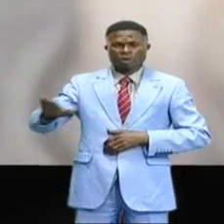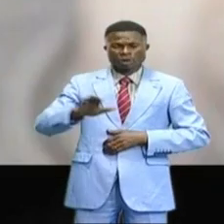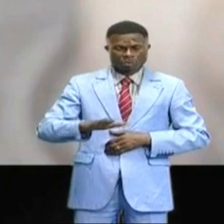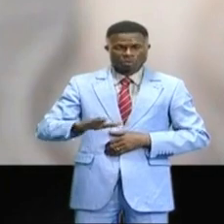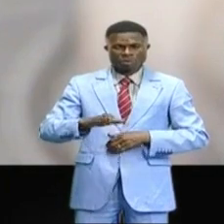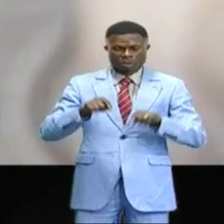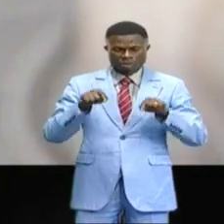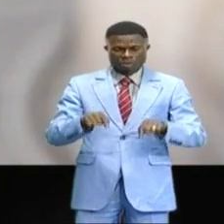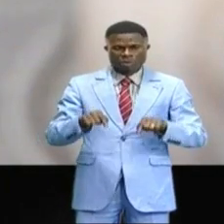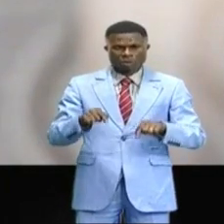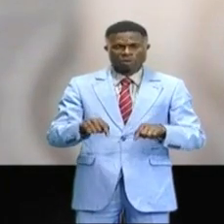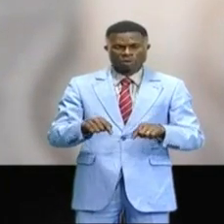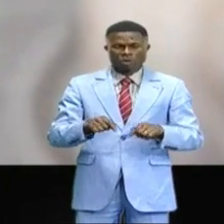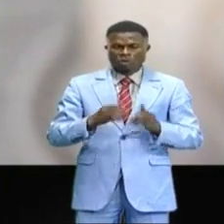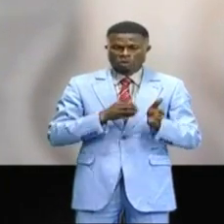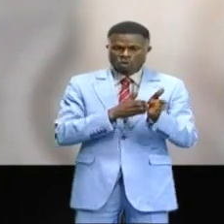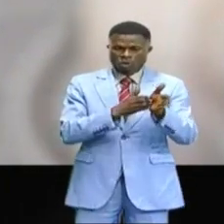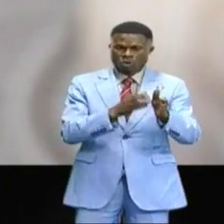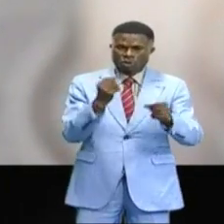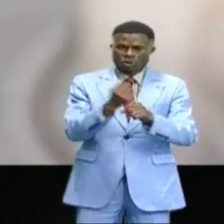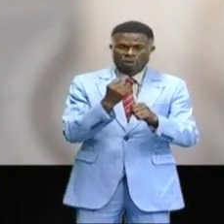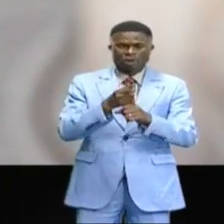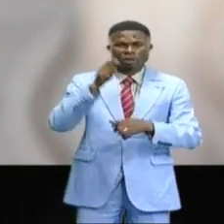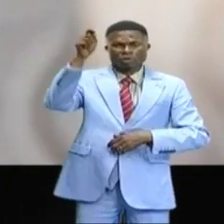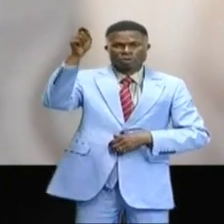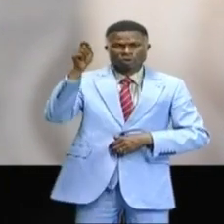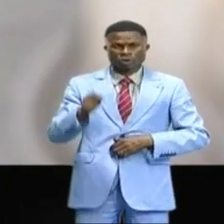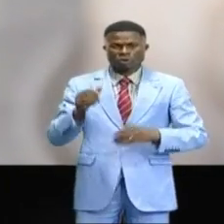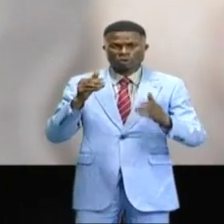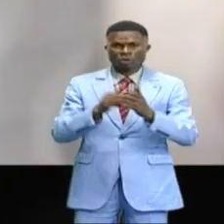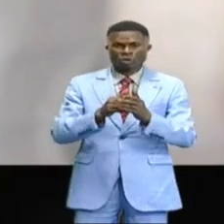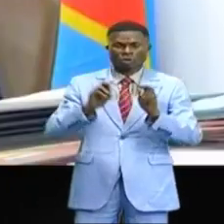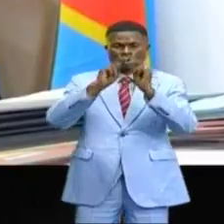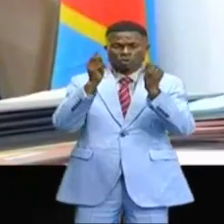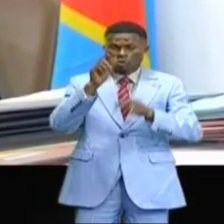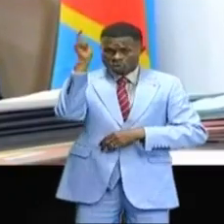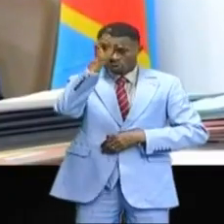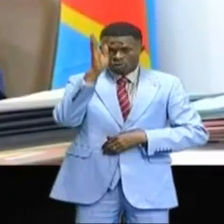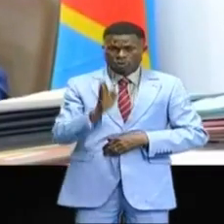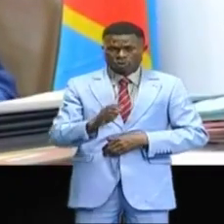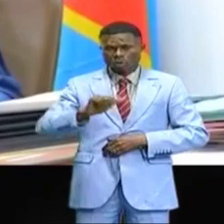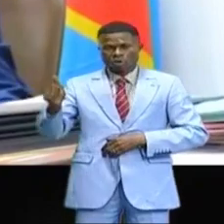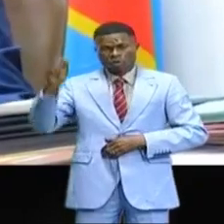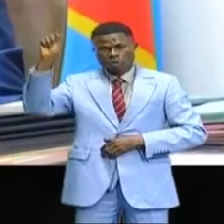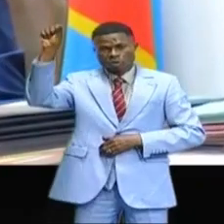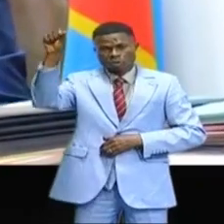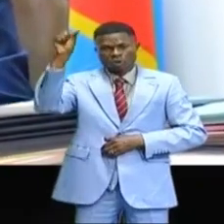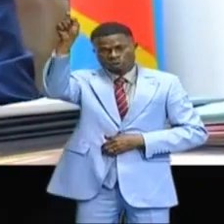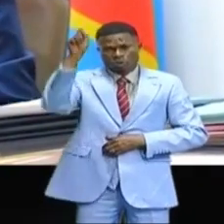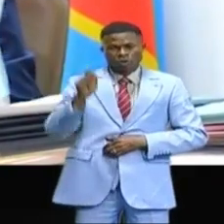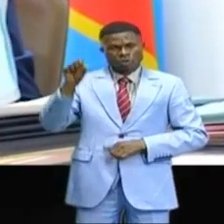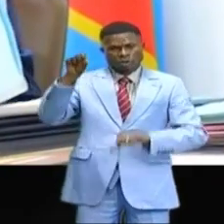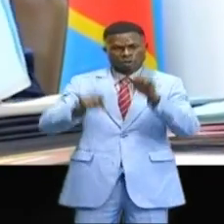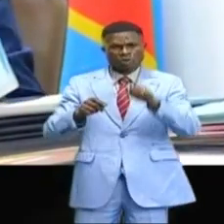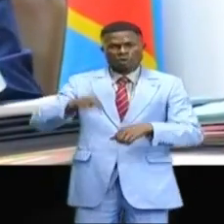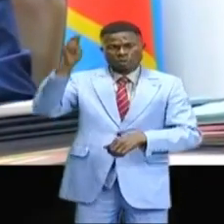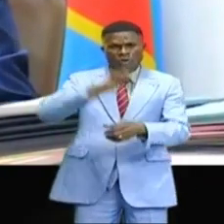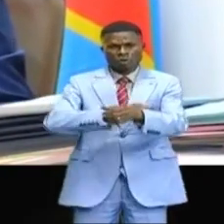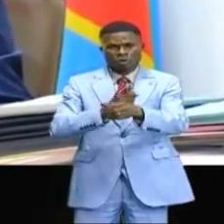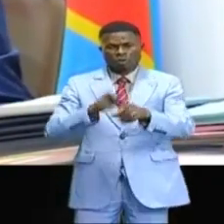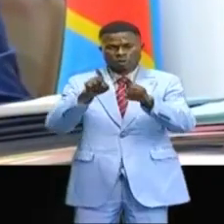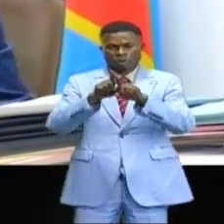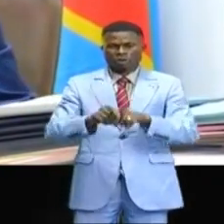dominé par la poursuite des opérations militaires contre les groupes terroristes et autres forces négatives dans le Nord Kivu et en